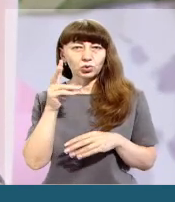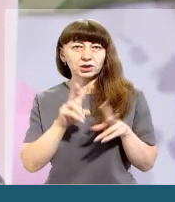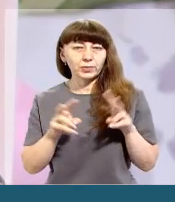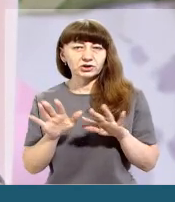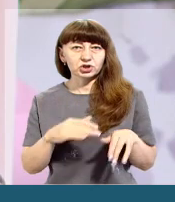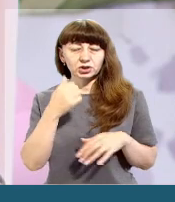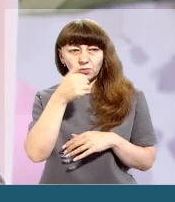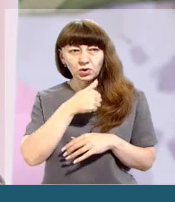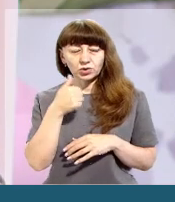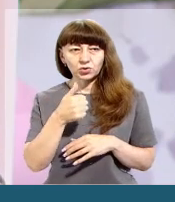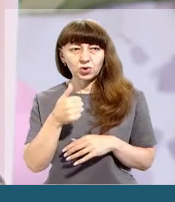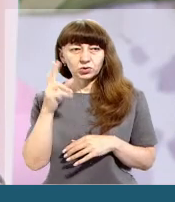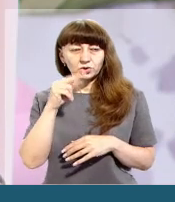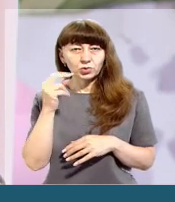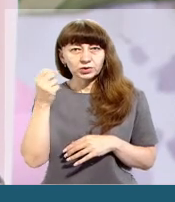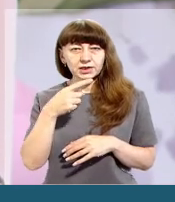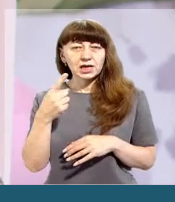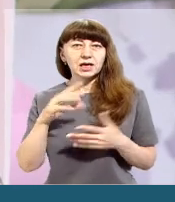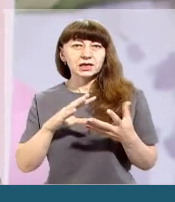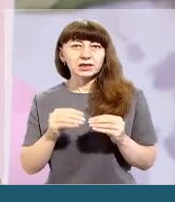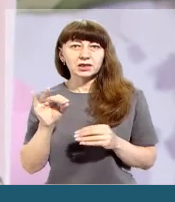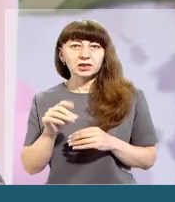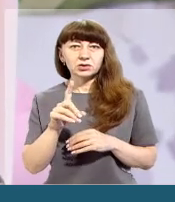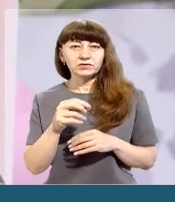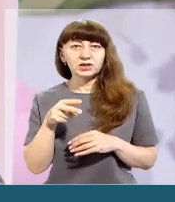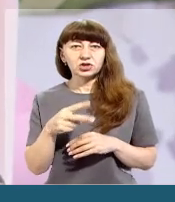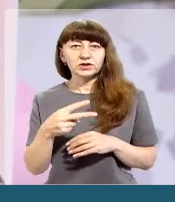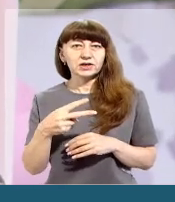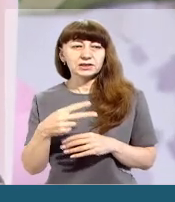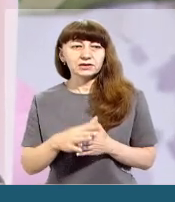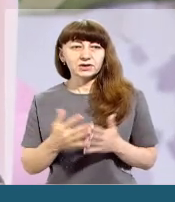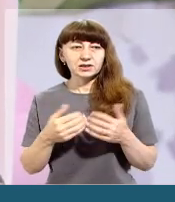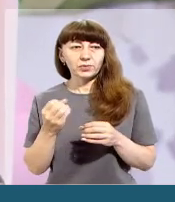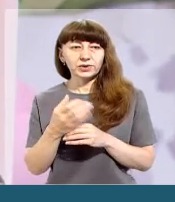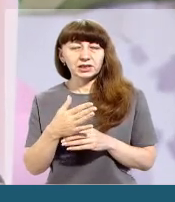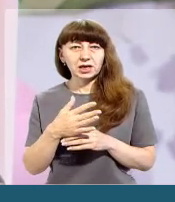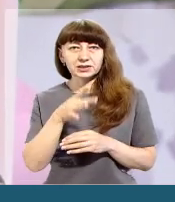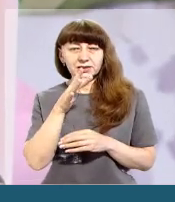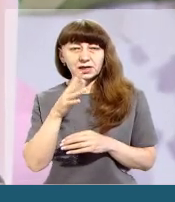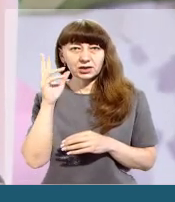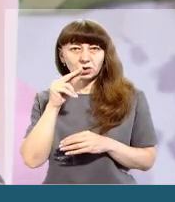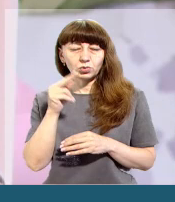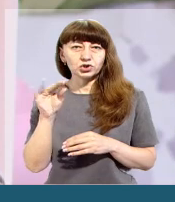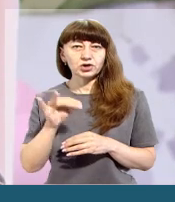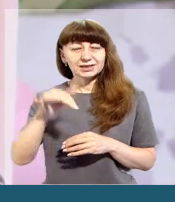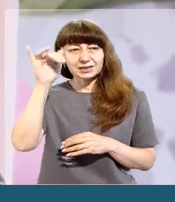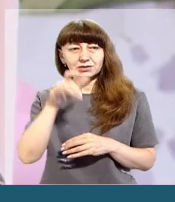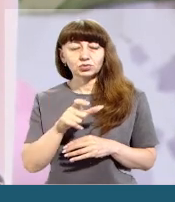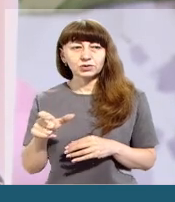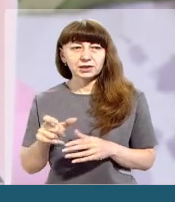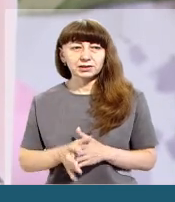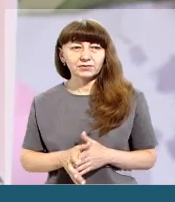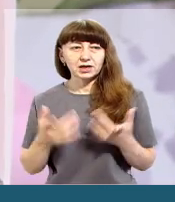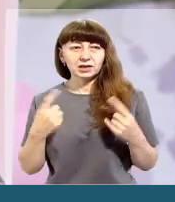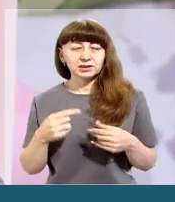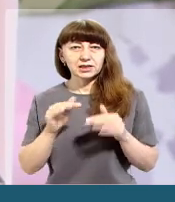прошедшем учебном году стали известны результаты ПИЗа 2022 среди 15-летних обучающихся и студентов,